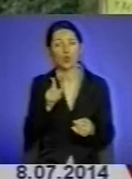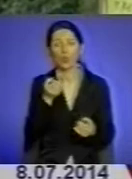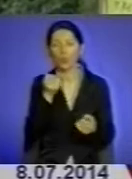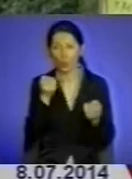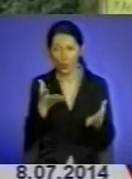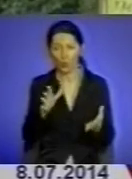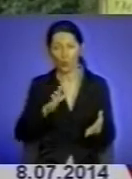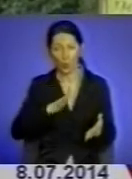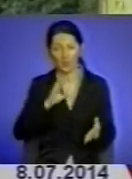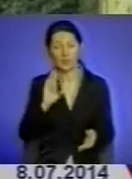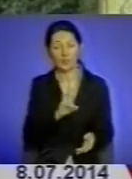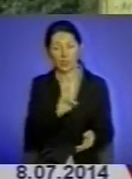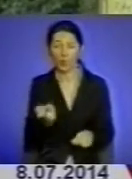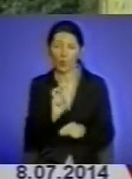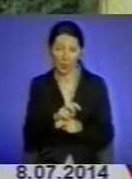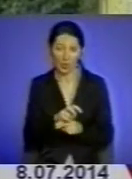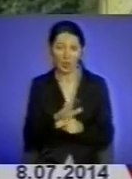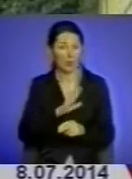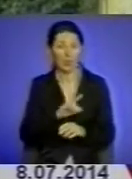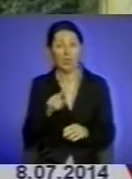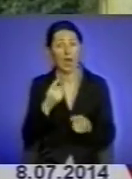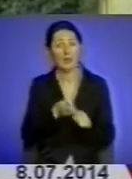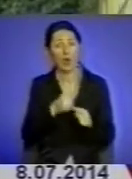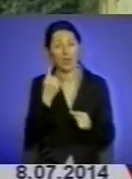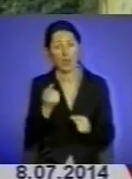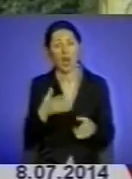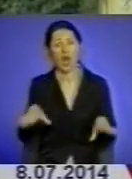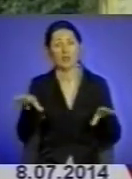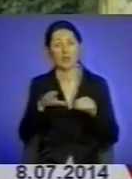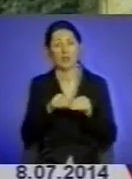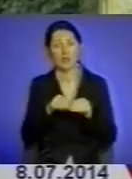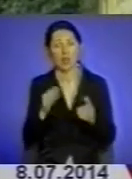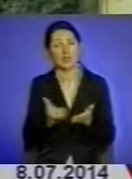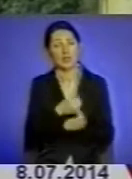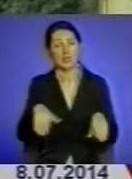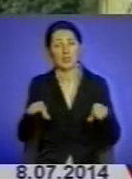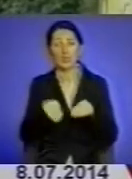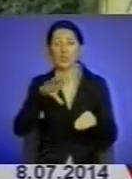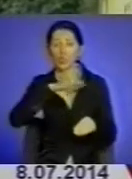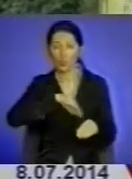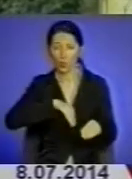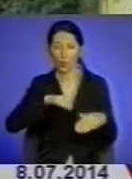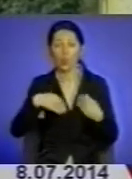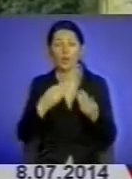– це одне, а знайти спільність духу, дати потрібну пораду, це дуже